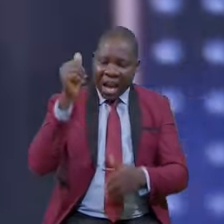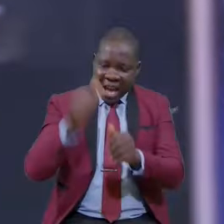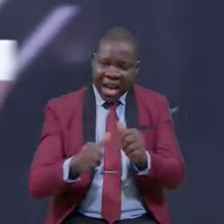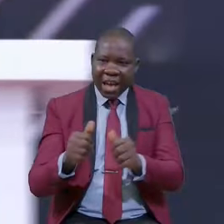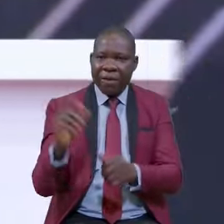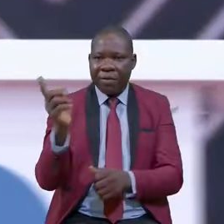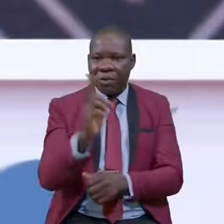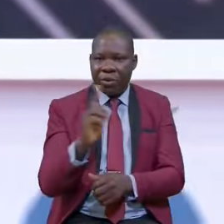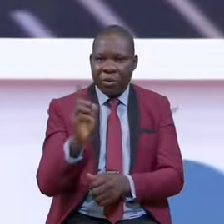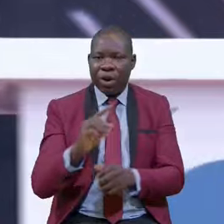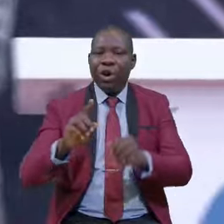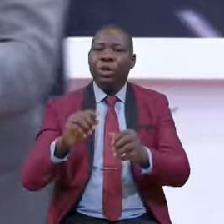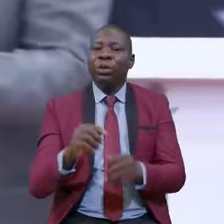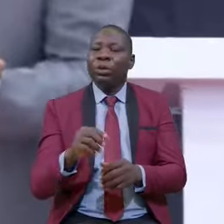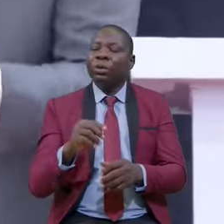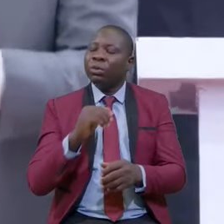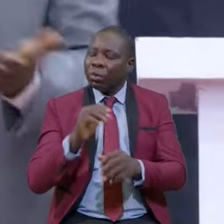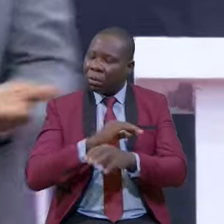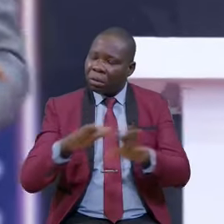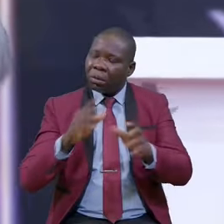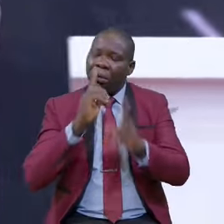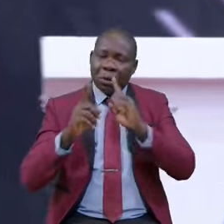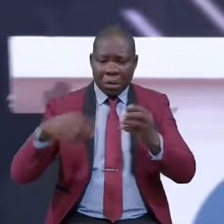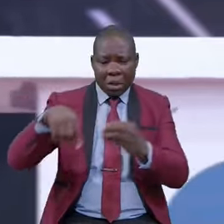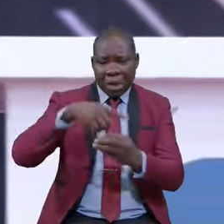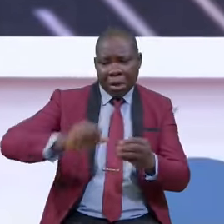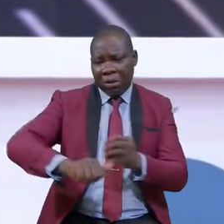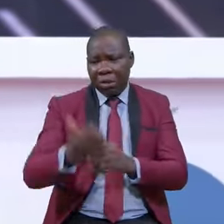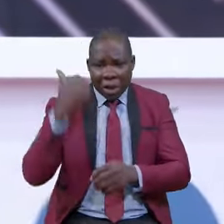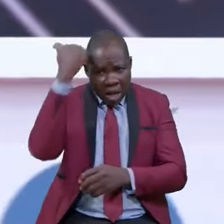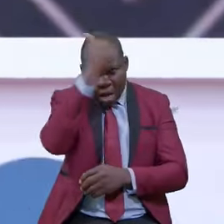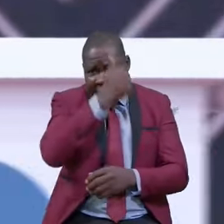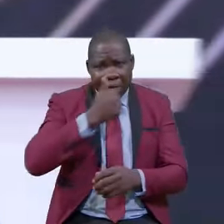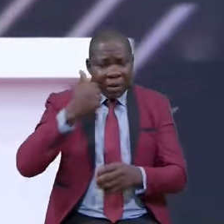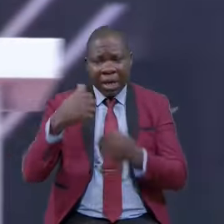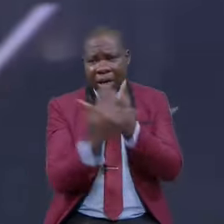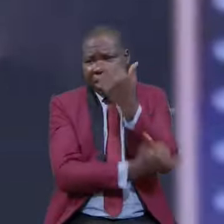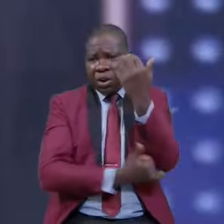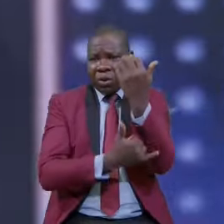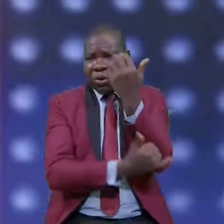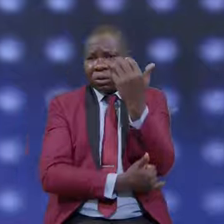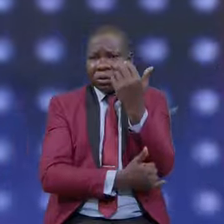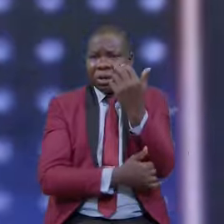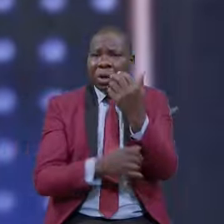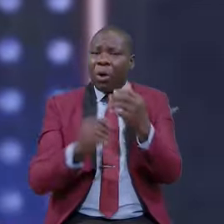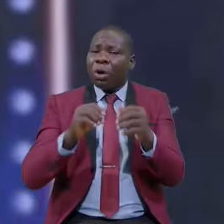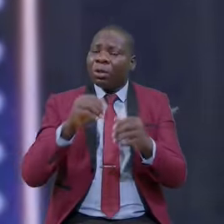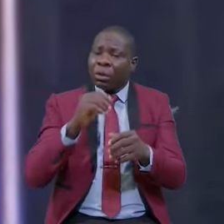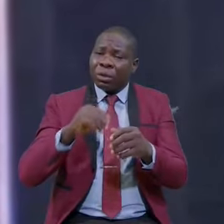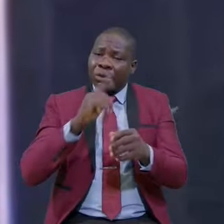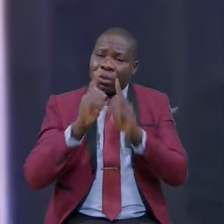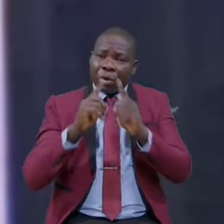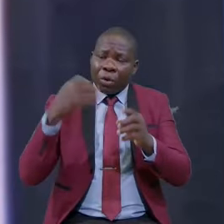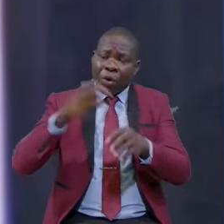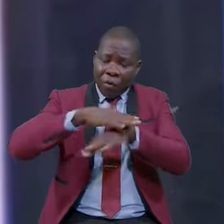des Nigériens, pas pour parler des Libériens, pour ne pas parler des gens d'Afrique du Sud, pour ne pas parler des Zambiens, je ne veux même pas parler d'autres pays.